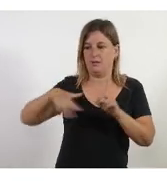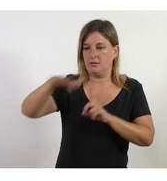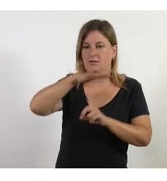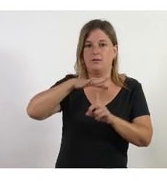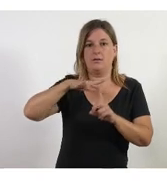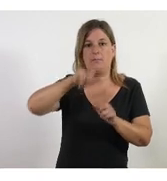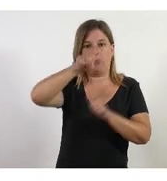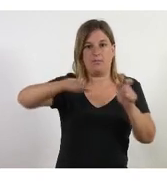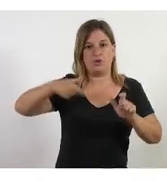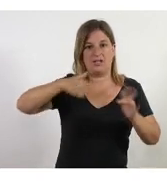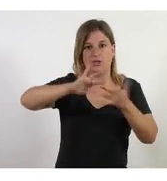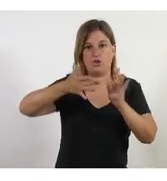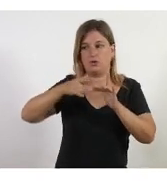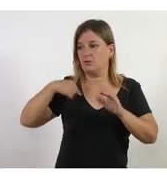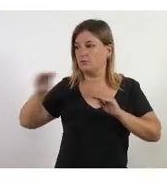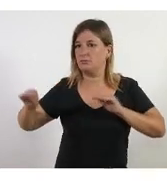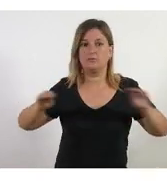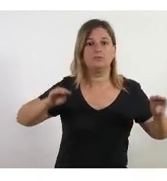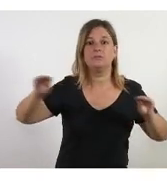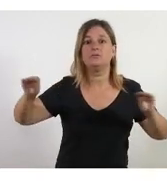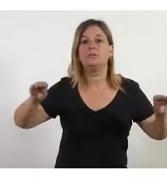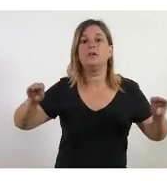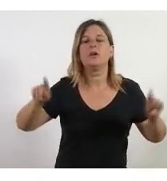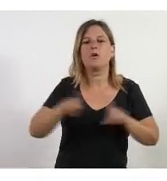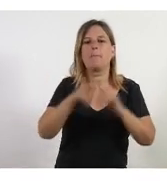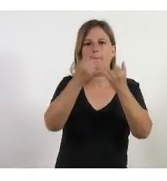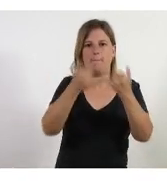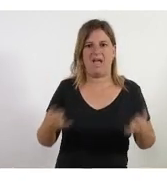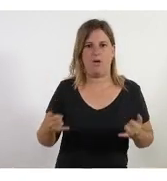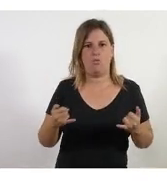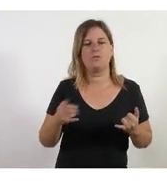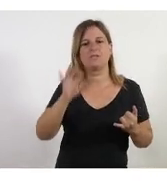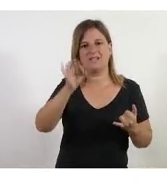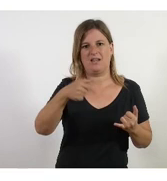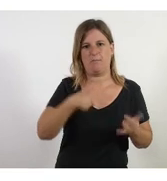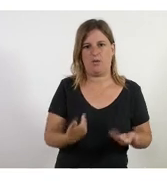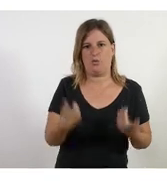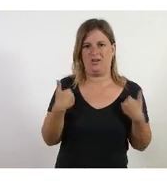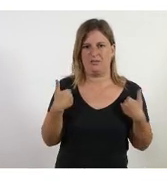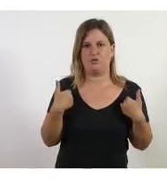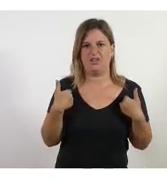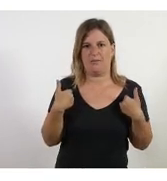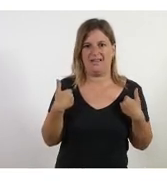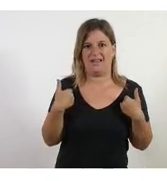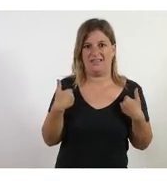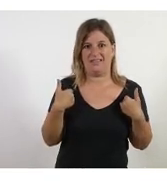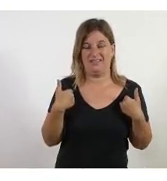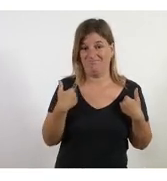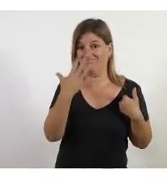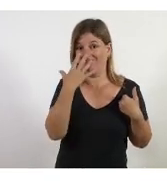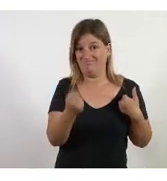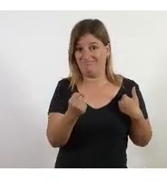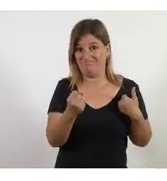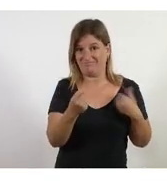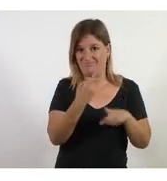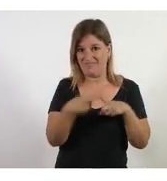persones amb les que jo em relacioni, hi hagi pau. Això sí que puc fer-ho. I és la meva responsabilitat d'exercir-ho. Sí, Sandra?